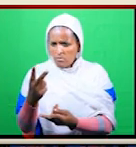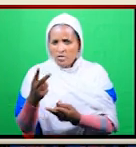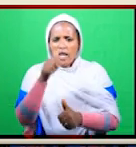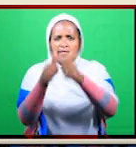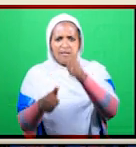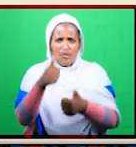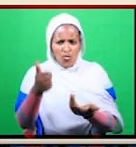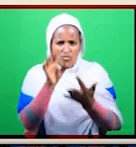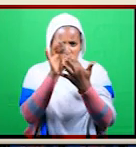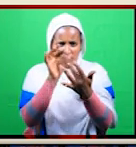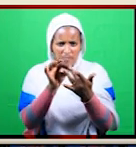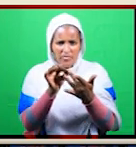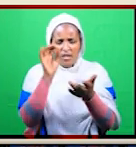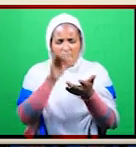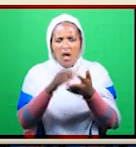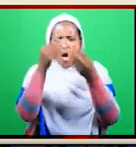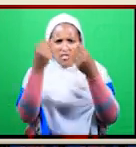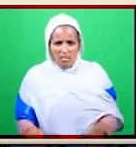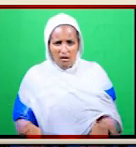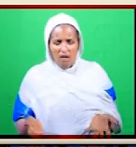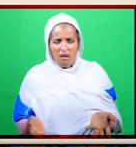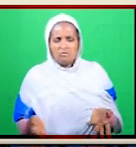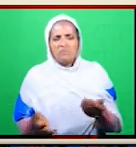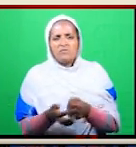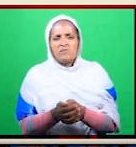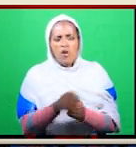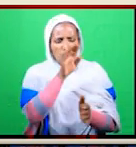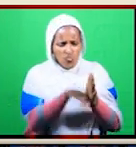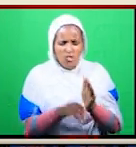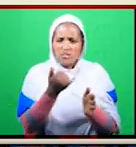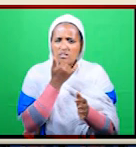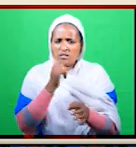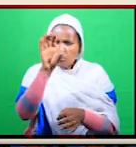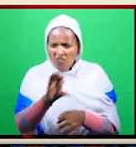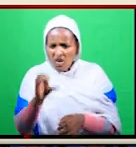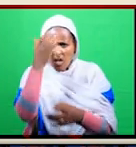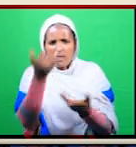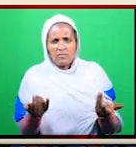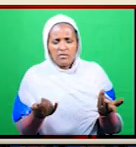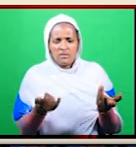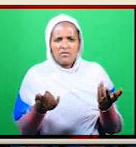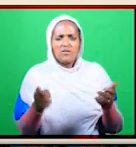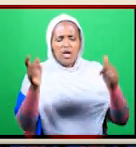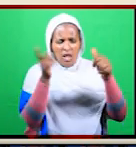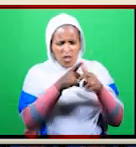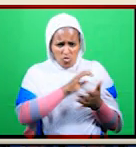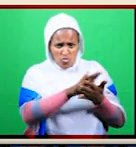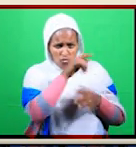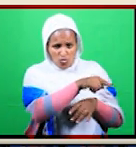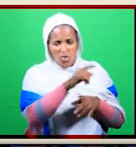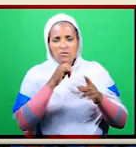ጎደሉ የትኛው ነው ብሎ ያንን ማወቂያ ጊዜ ነው የመጠናናት ጊዜ። እና ይሄ ደግሞ ሌላ ችግር ነው። ቅድም እንዳልኩት